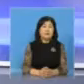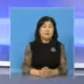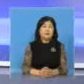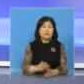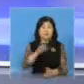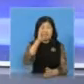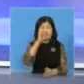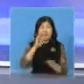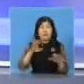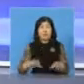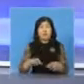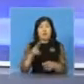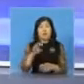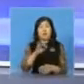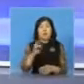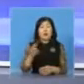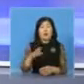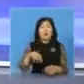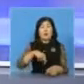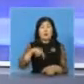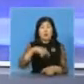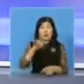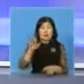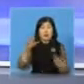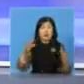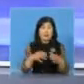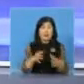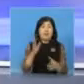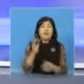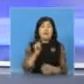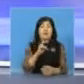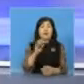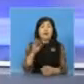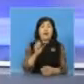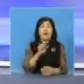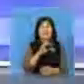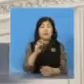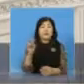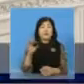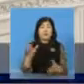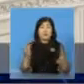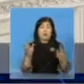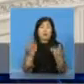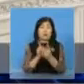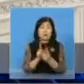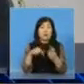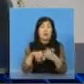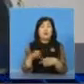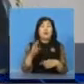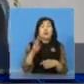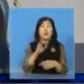Мемлекет басшысы Лукойл мұнай компаниясының президенті Вагит Алекперовті қабылдады. Қасым-Жомарт Тоқаев мұнай